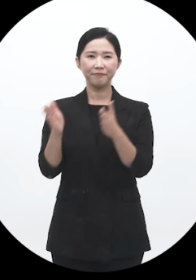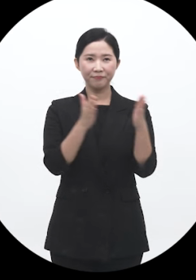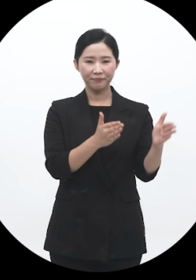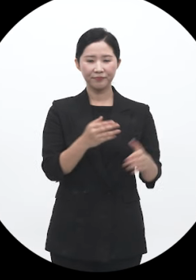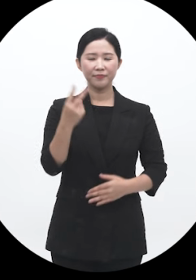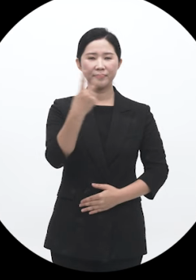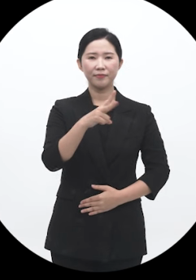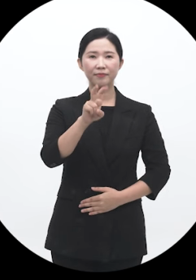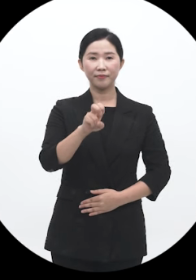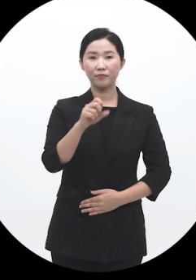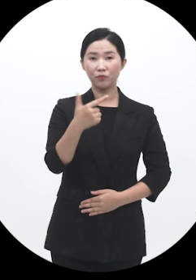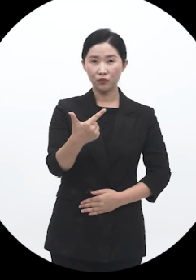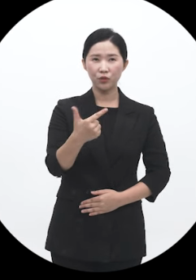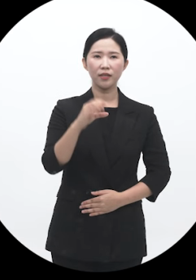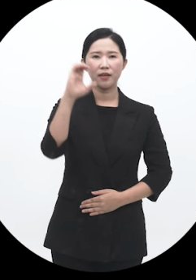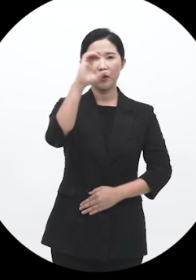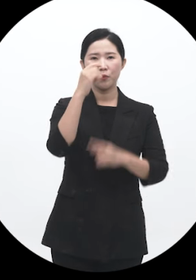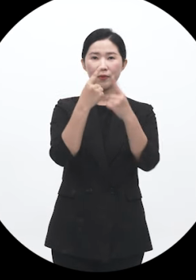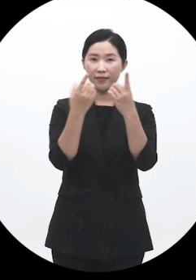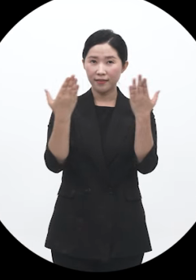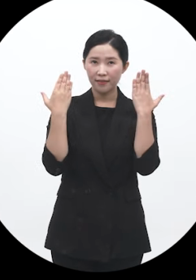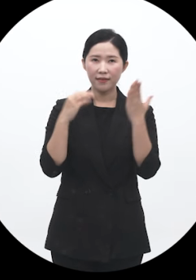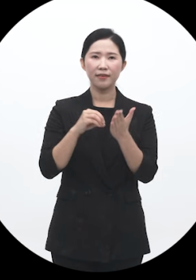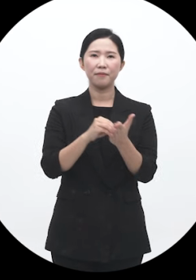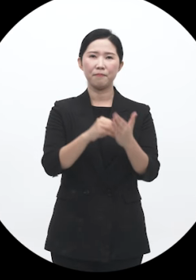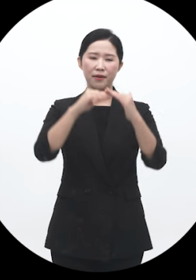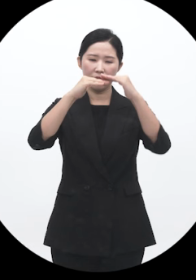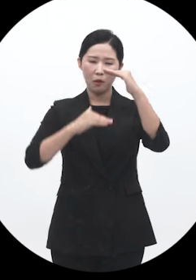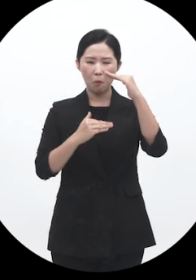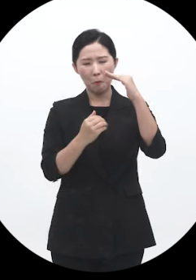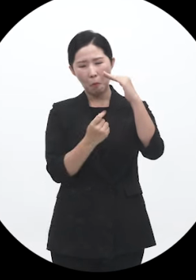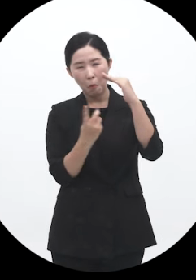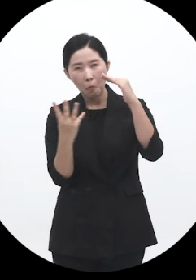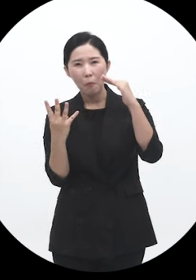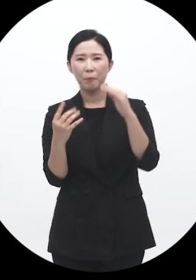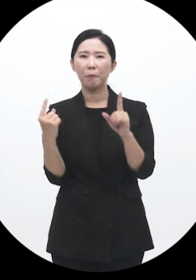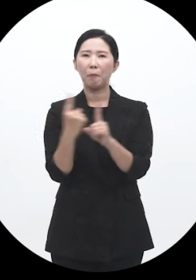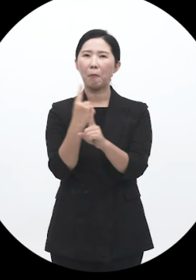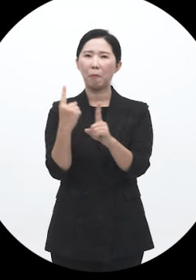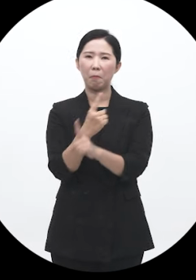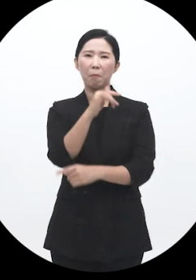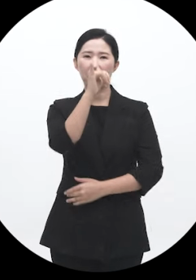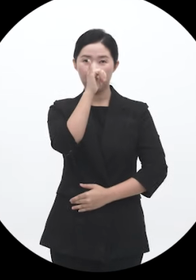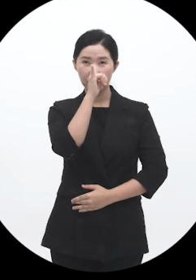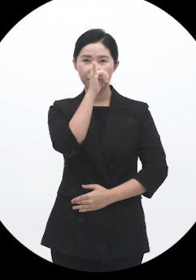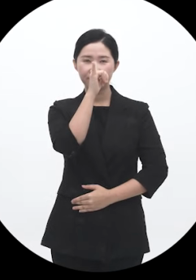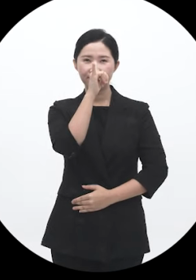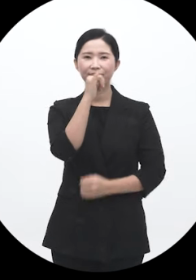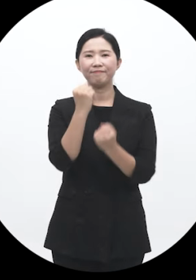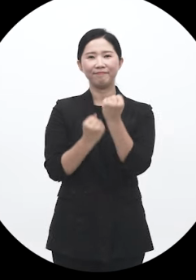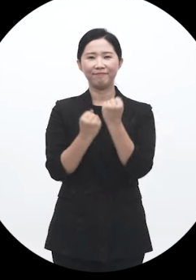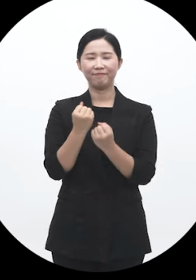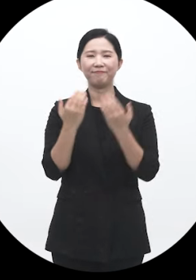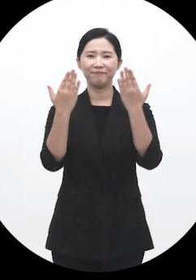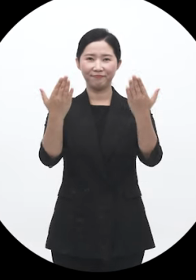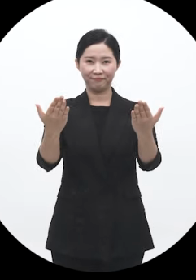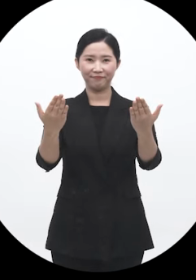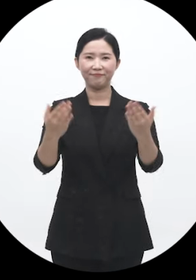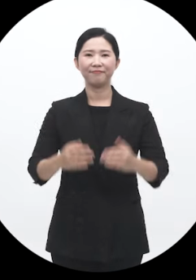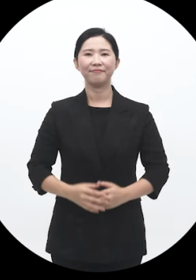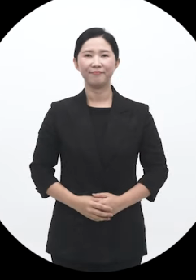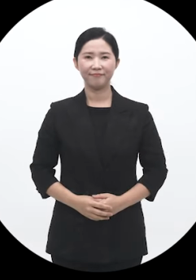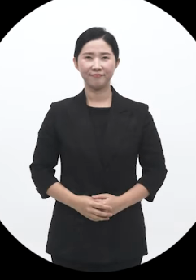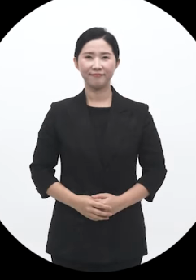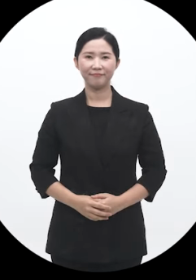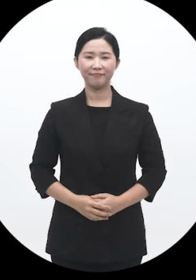다음으로 2026학년도 가톨릭대학교 입학전형 주요 변경사항을 간략히 말씀드리도록